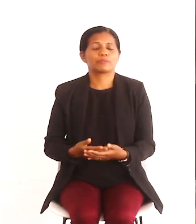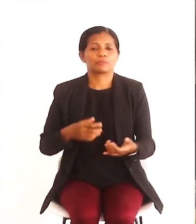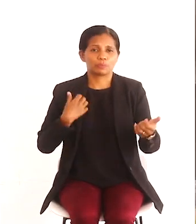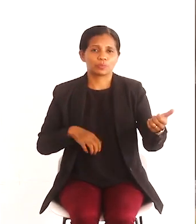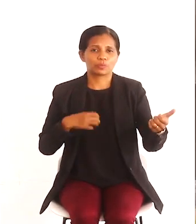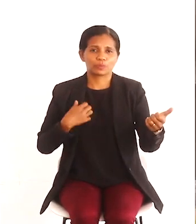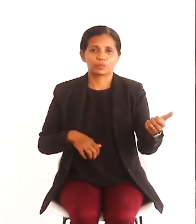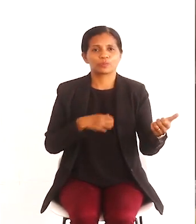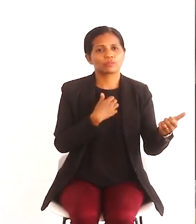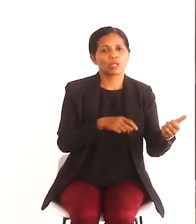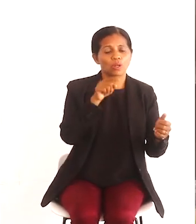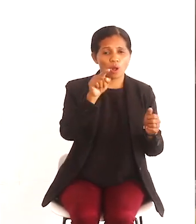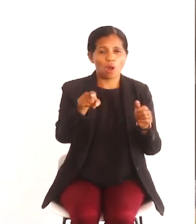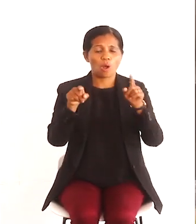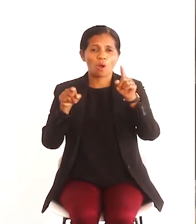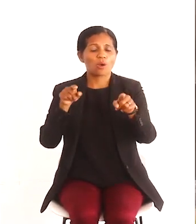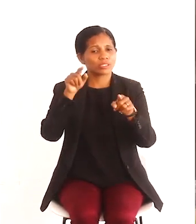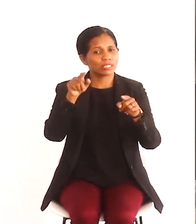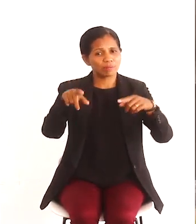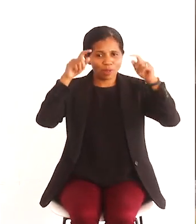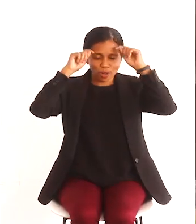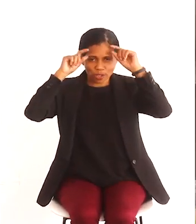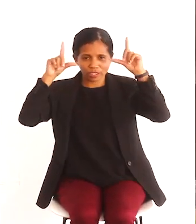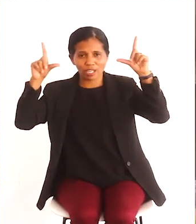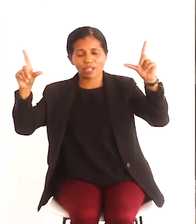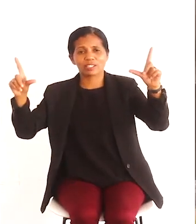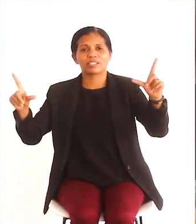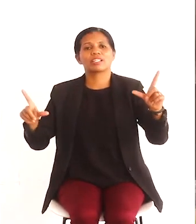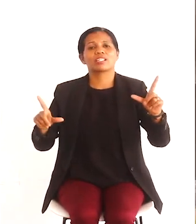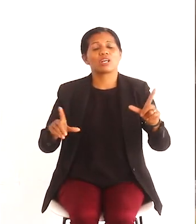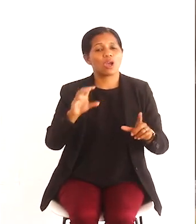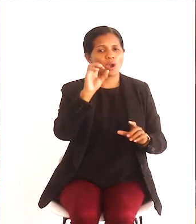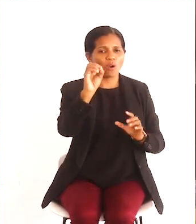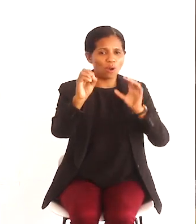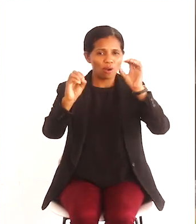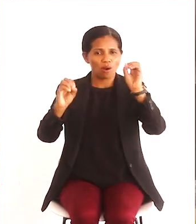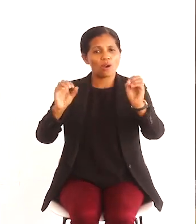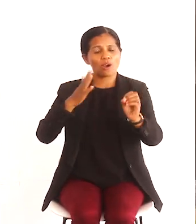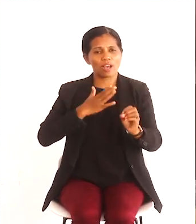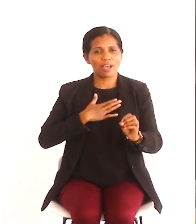Oh, Timor.